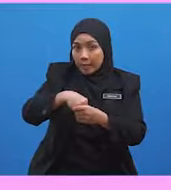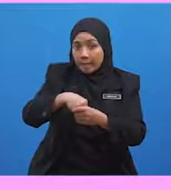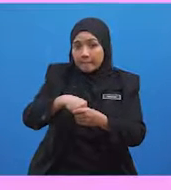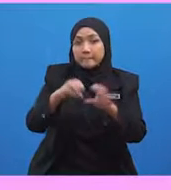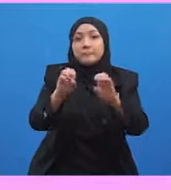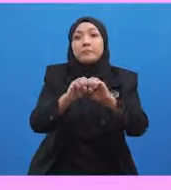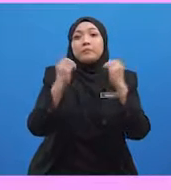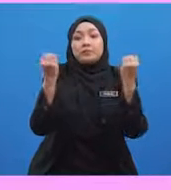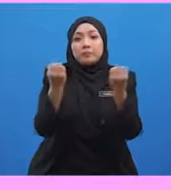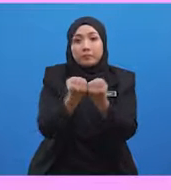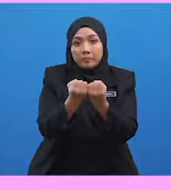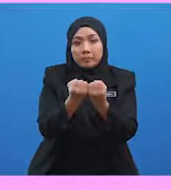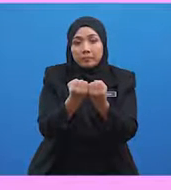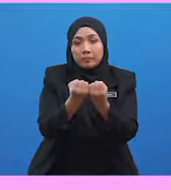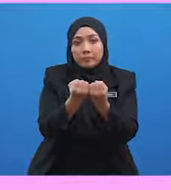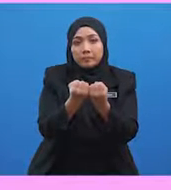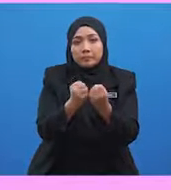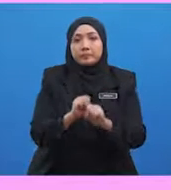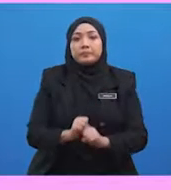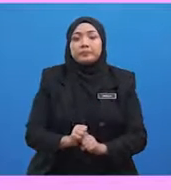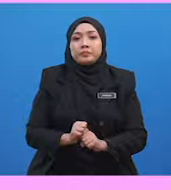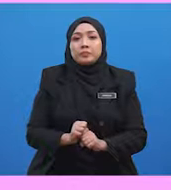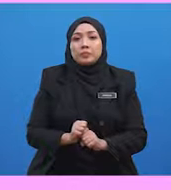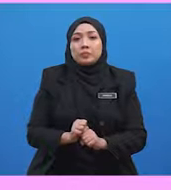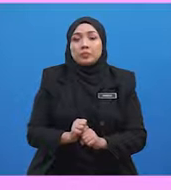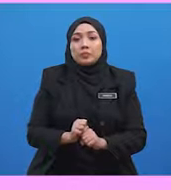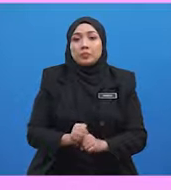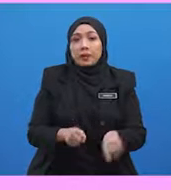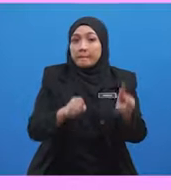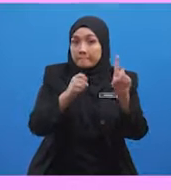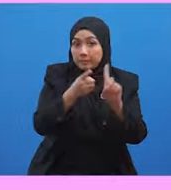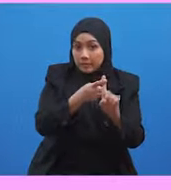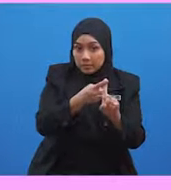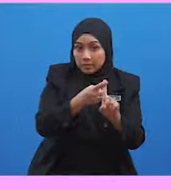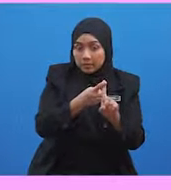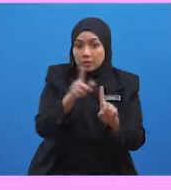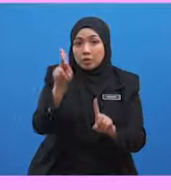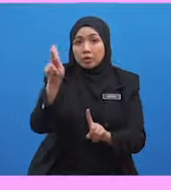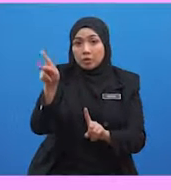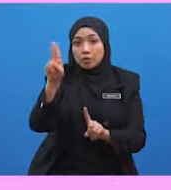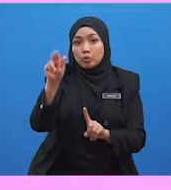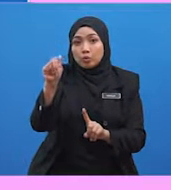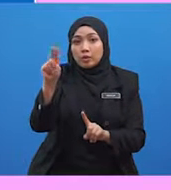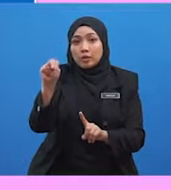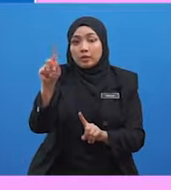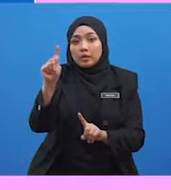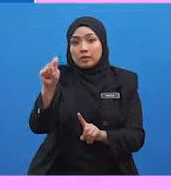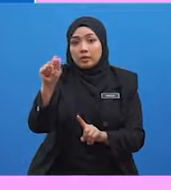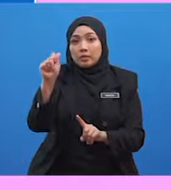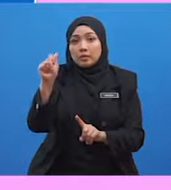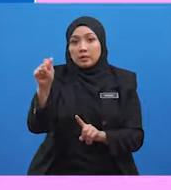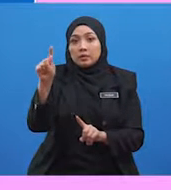organisasi, iaitu alat membuat keputusan kuantitatif dan alat membuat